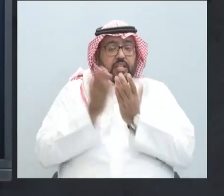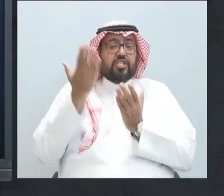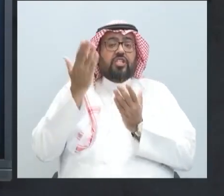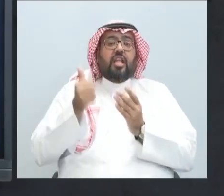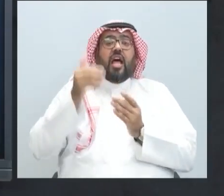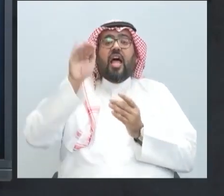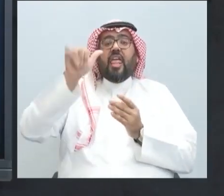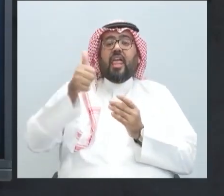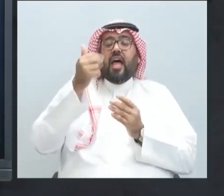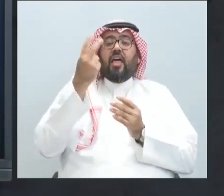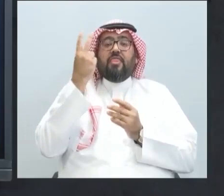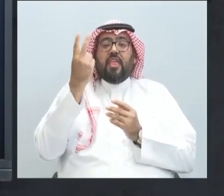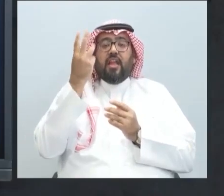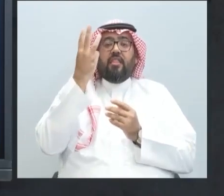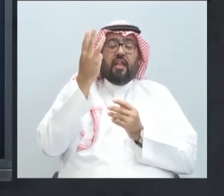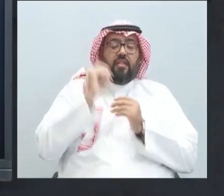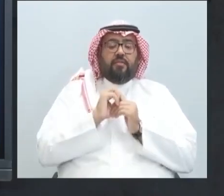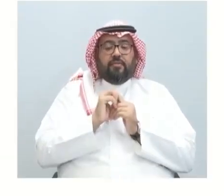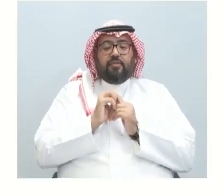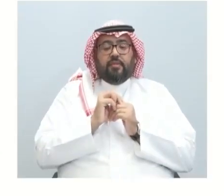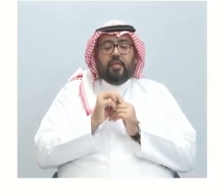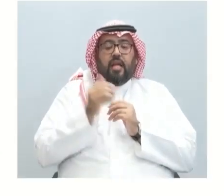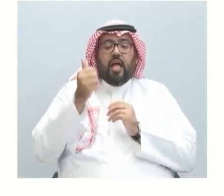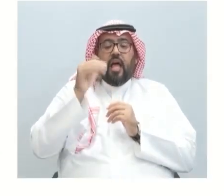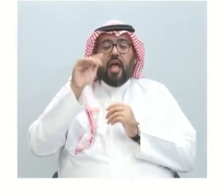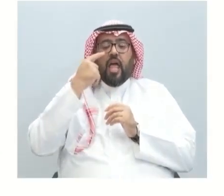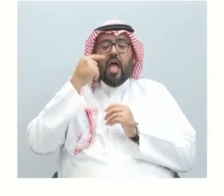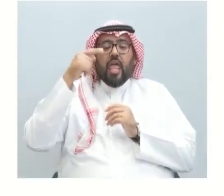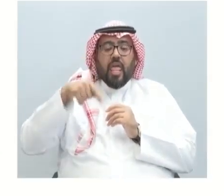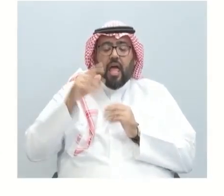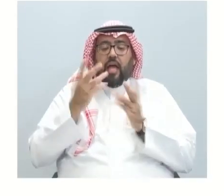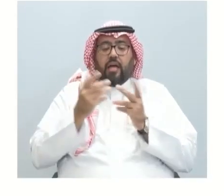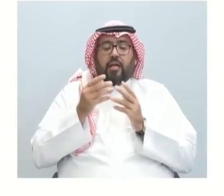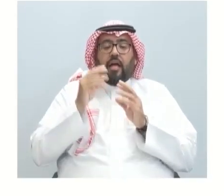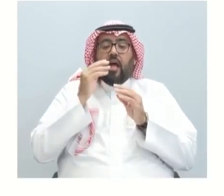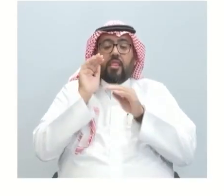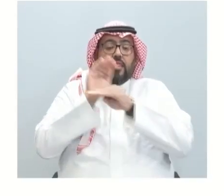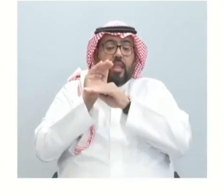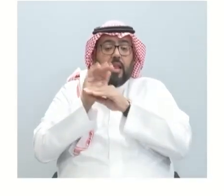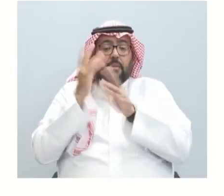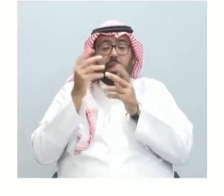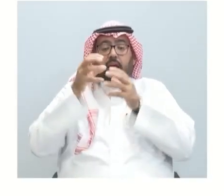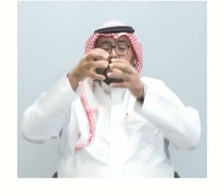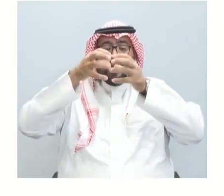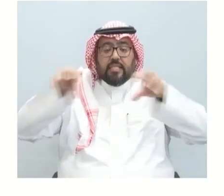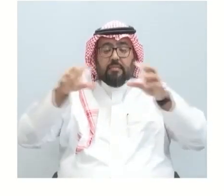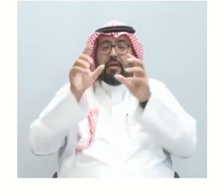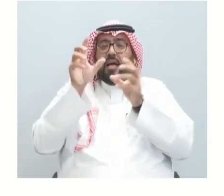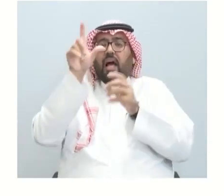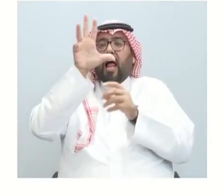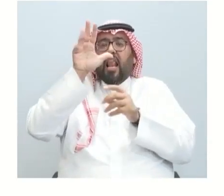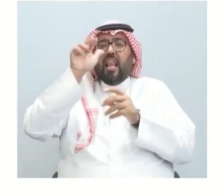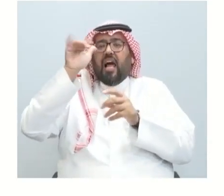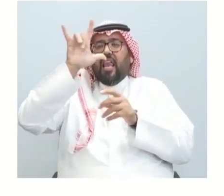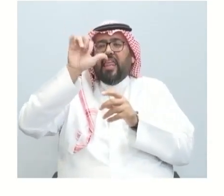احياء اثنين ثلاث كنا في درسنا الماضي قد تكلمنا عن الانقسام الخلوي وانقسام الخليه نموها